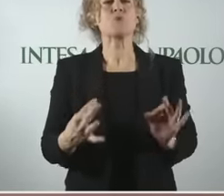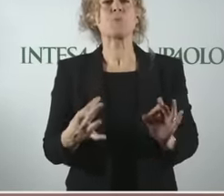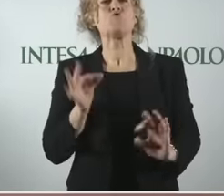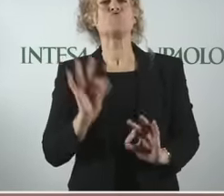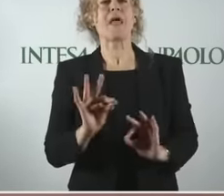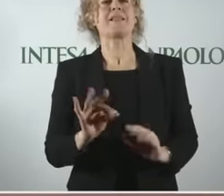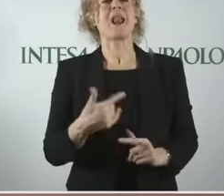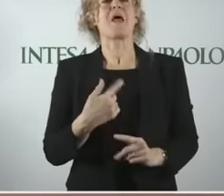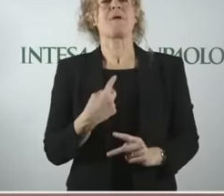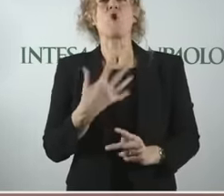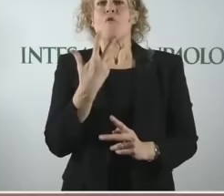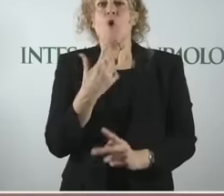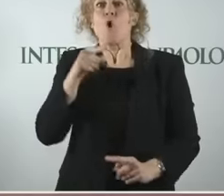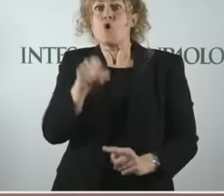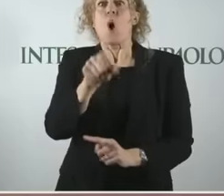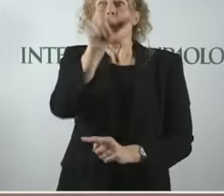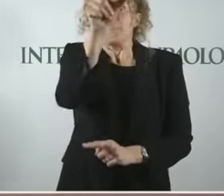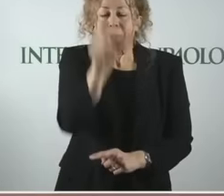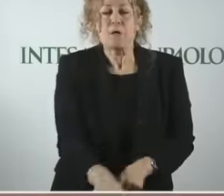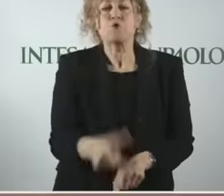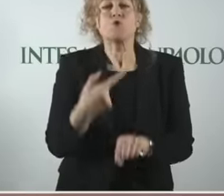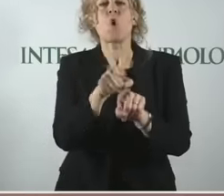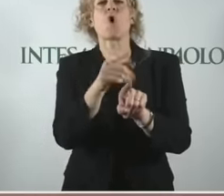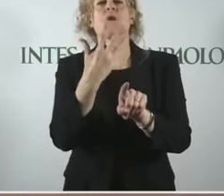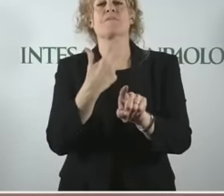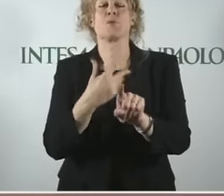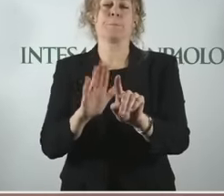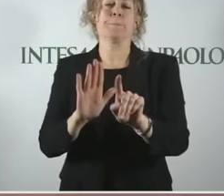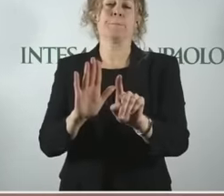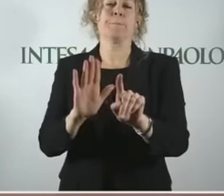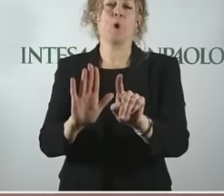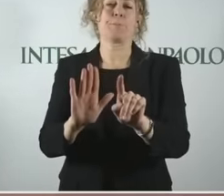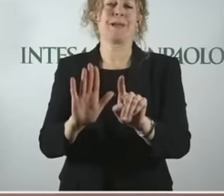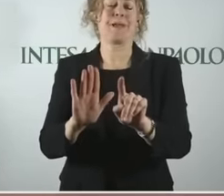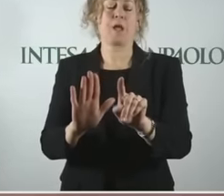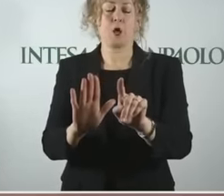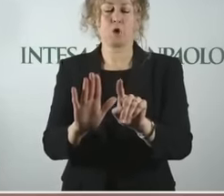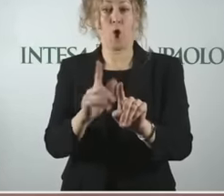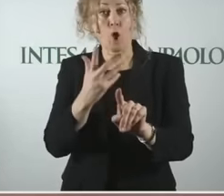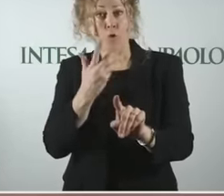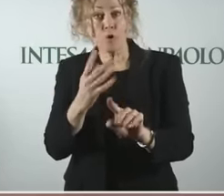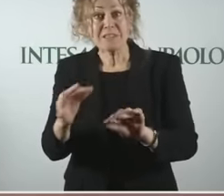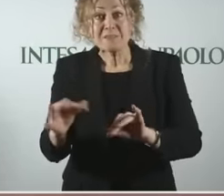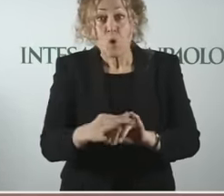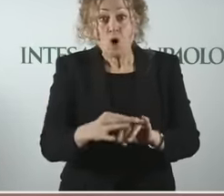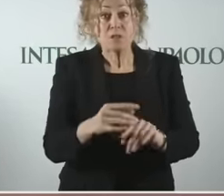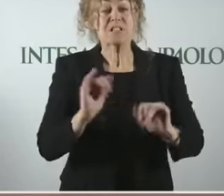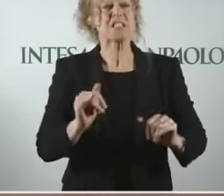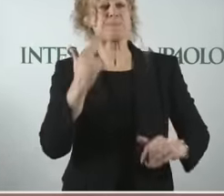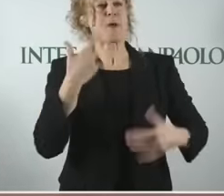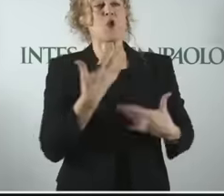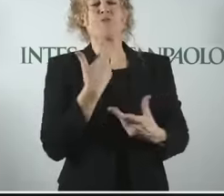quella persona momento vorrei mica dire che la vuoi sposare quella persona lì Sì papà la